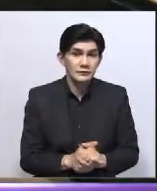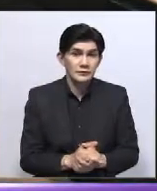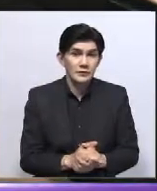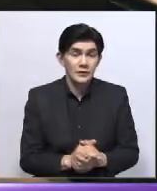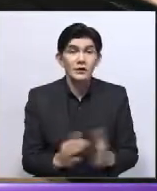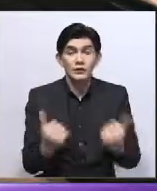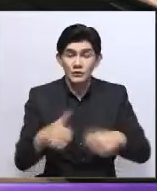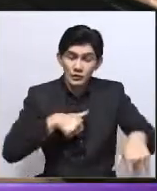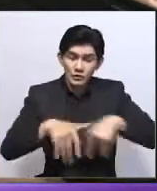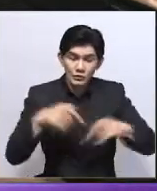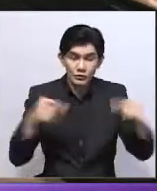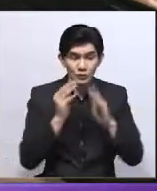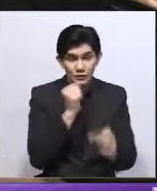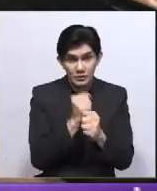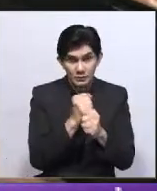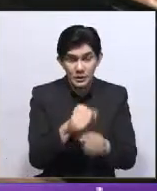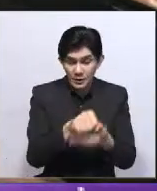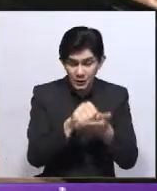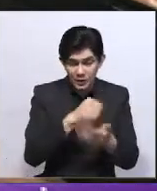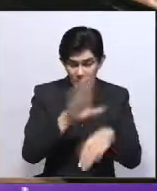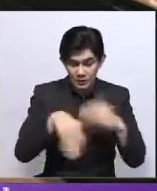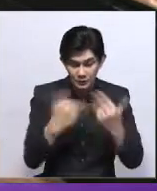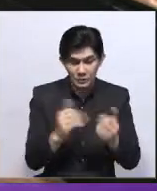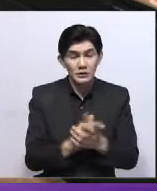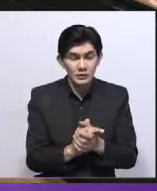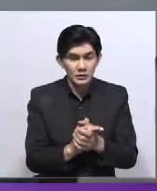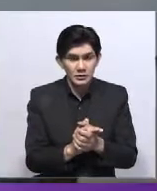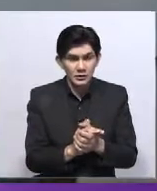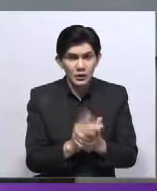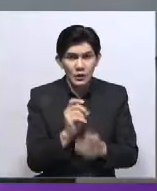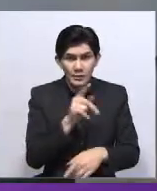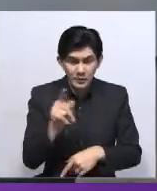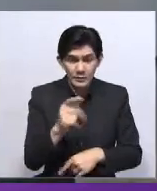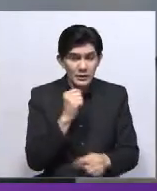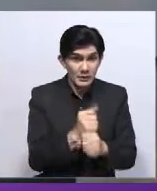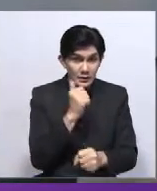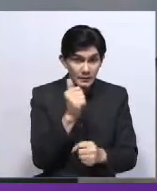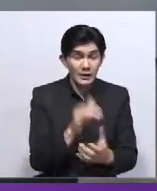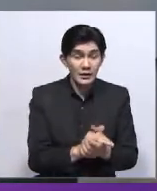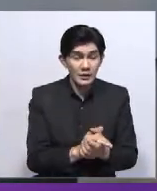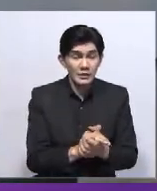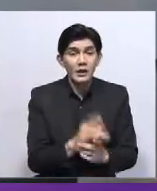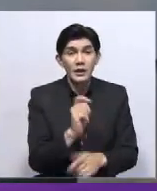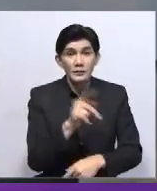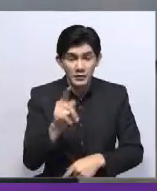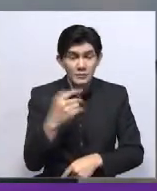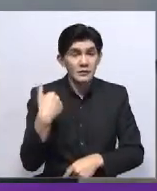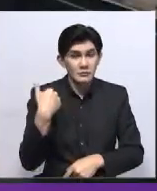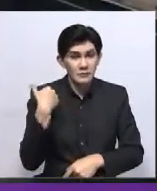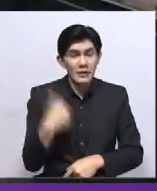ทั้งนี้ประชาชนและเจ้าหน้าที่ผู้ให้บริการสามารถเข้าถึงแอปพลิเคชันได้เพียงดาวน์โหลดแอปพลิเคชั